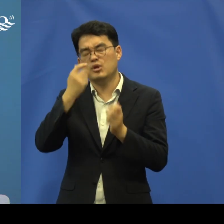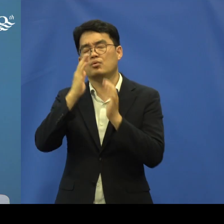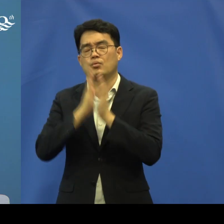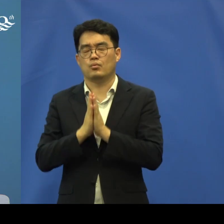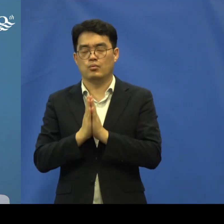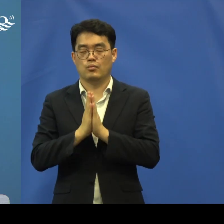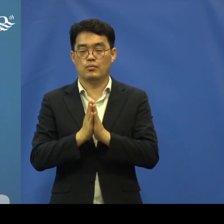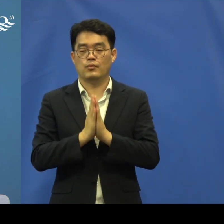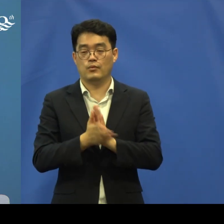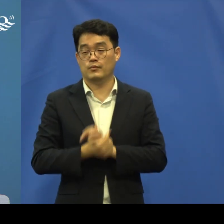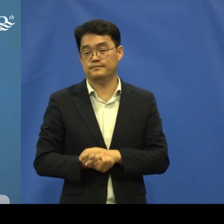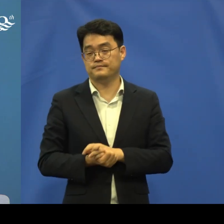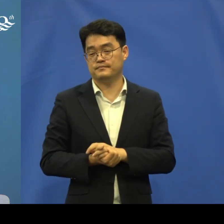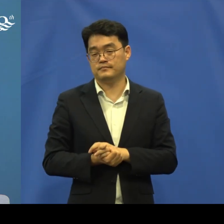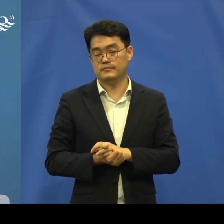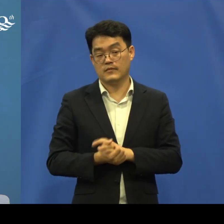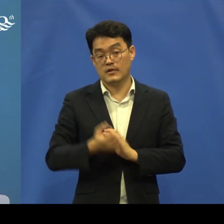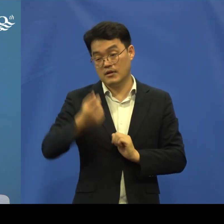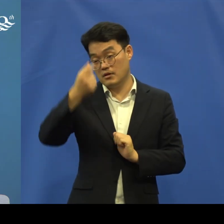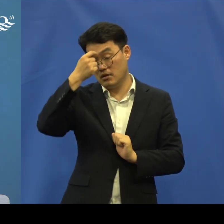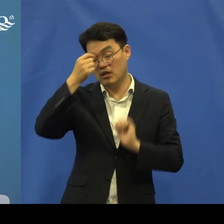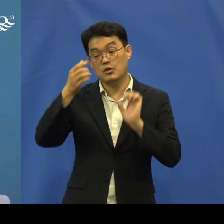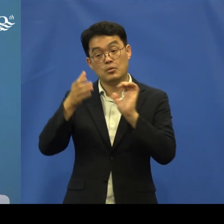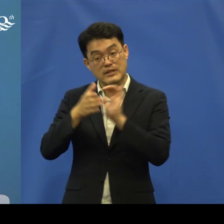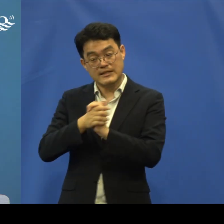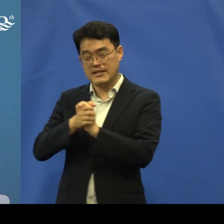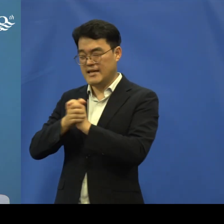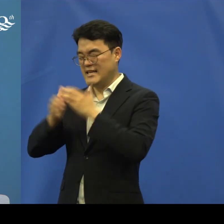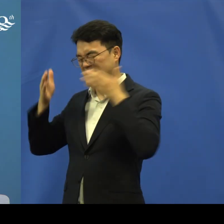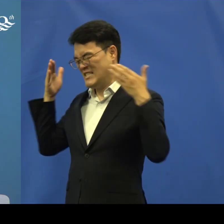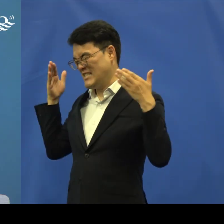그래서 기도는 고도의 몰입이에요.